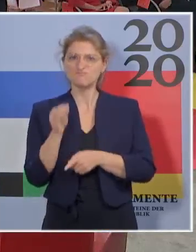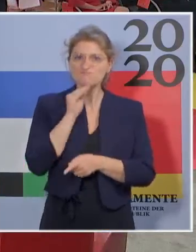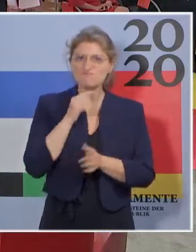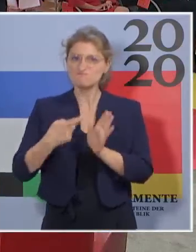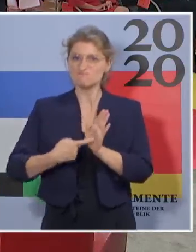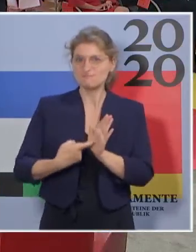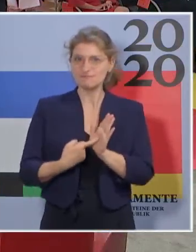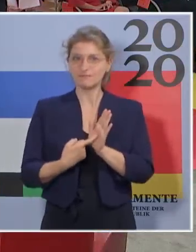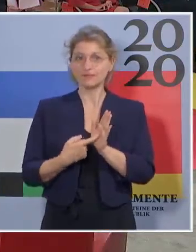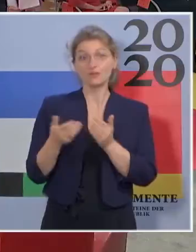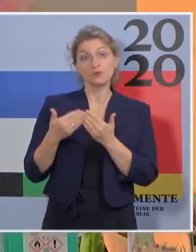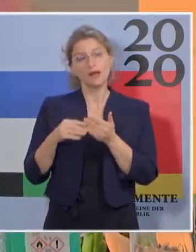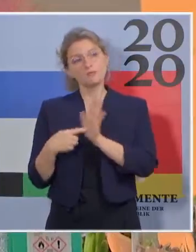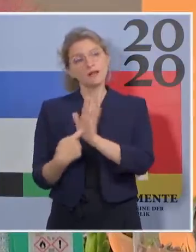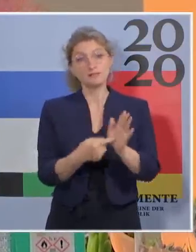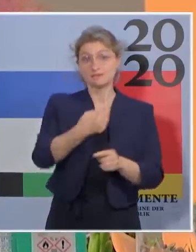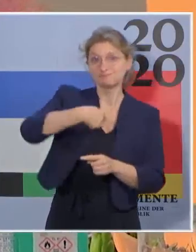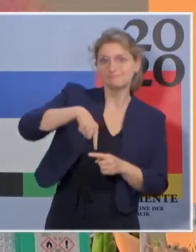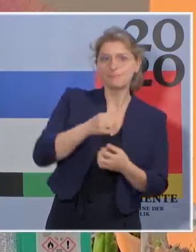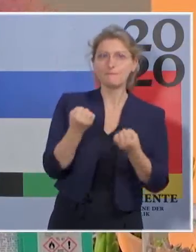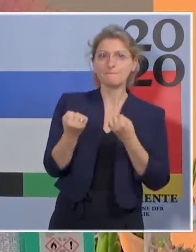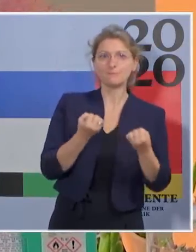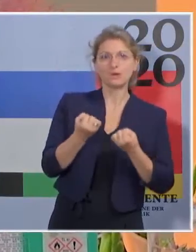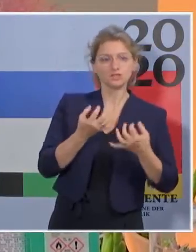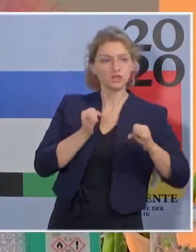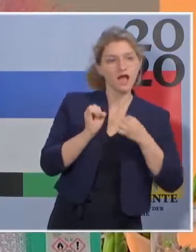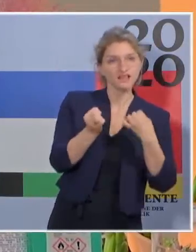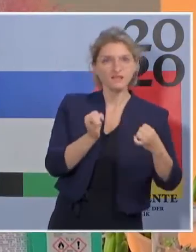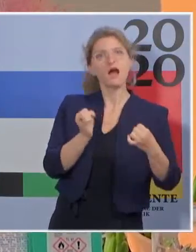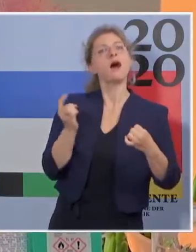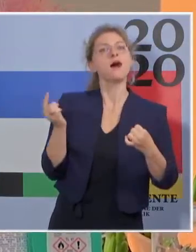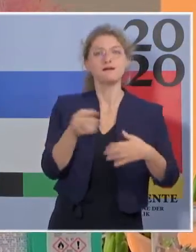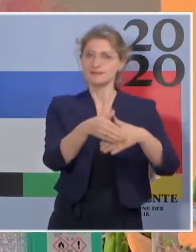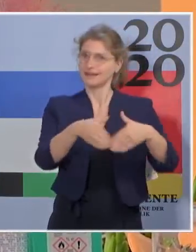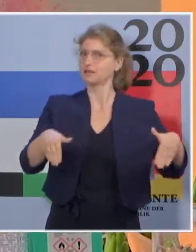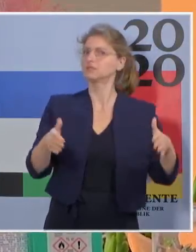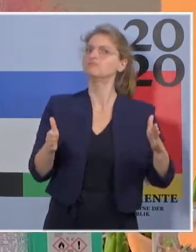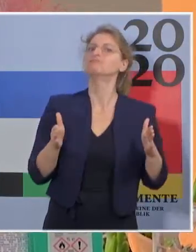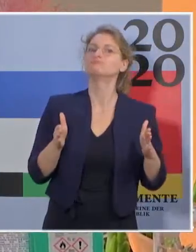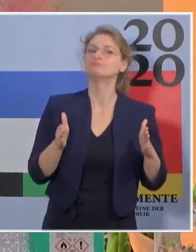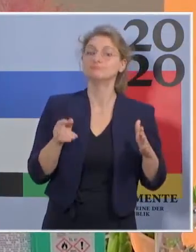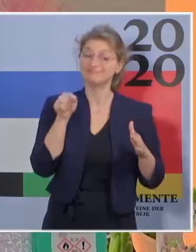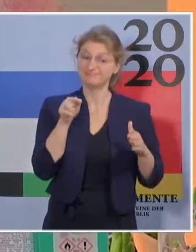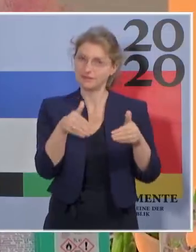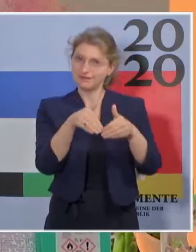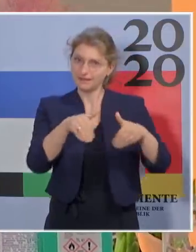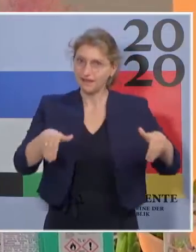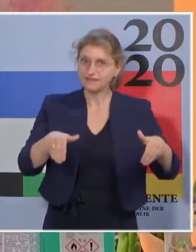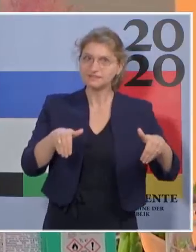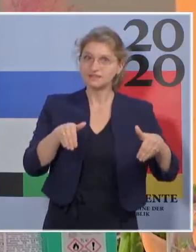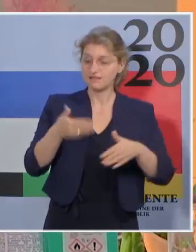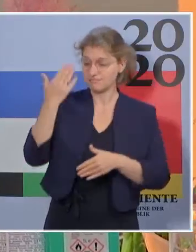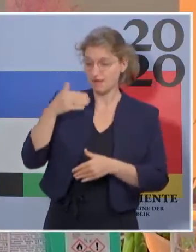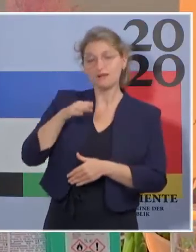wenn sie uns die Grenzen unseres politischen Spielraumes aufzeigt. Jene Grenzen, um die in der Entstehungsphase